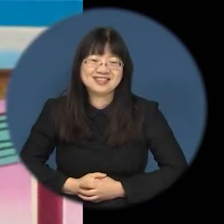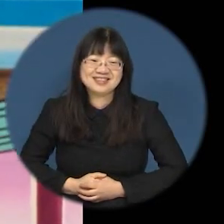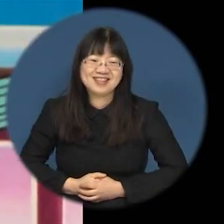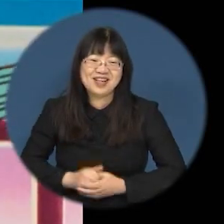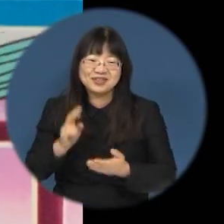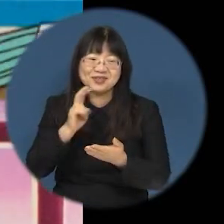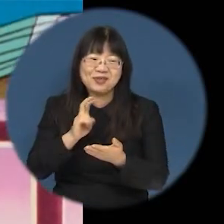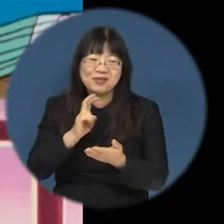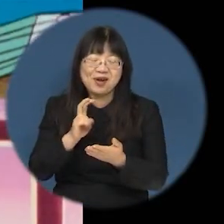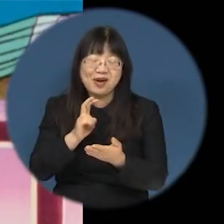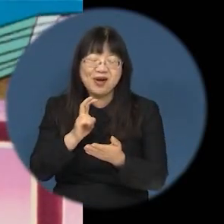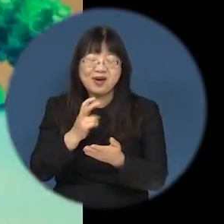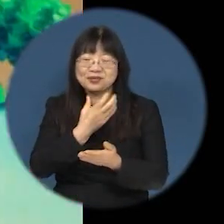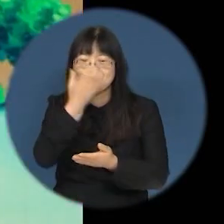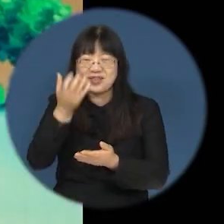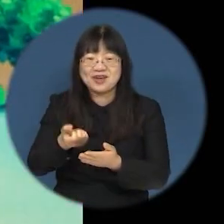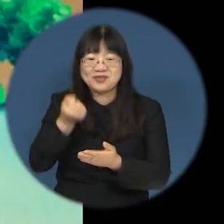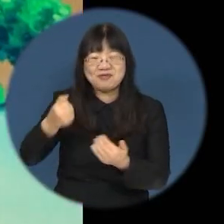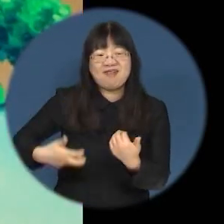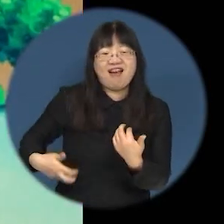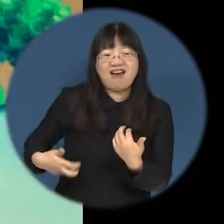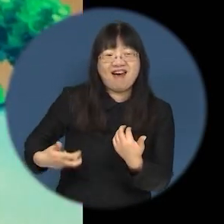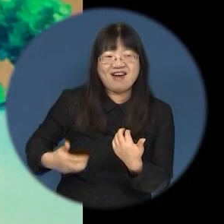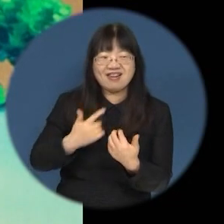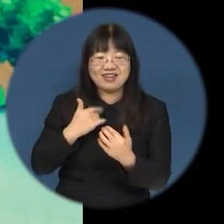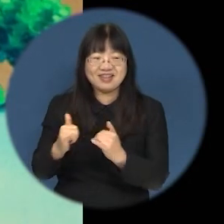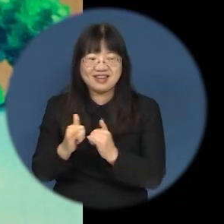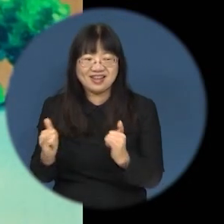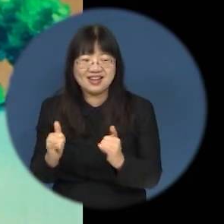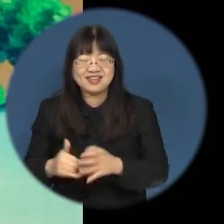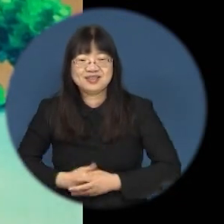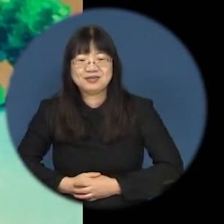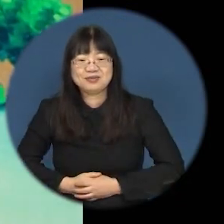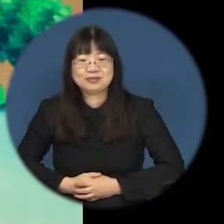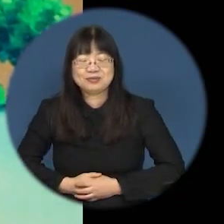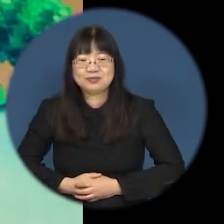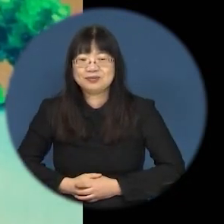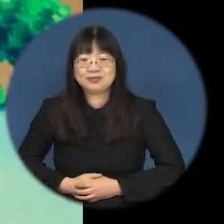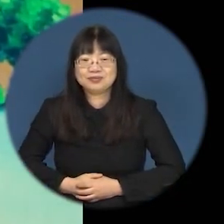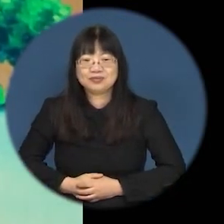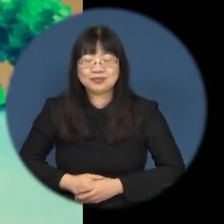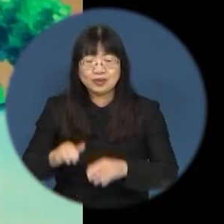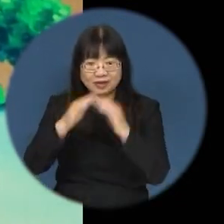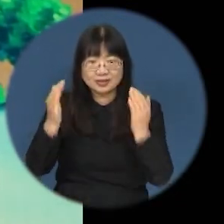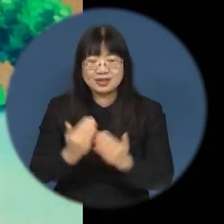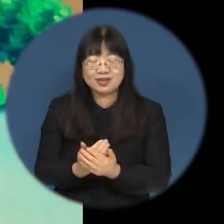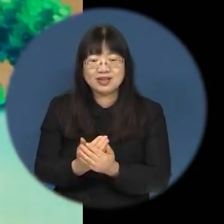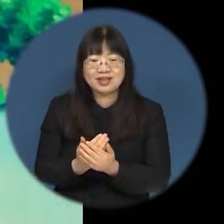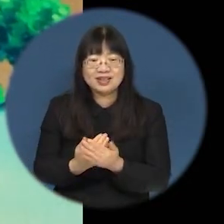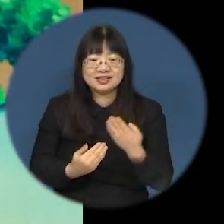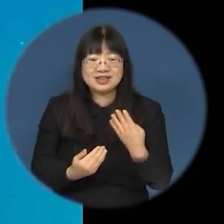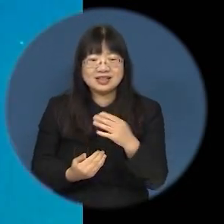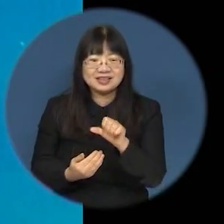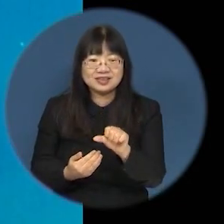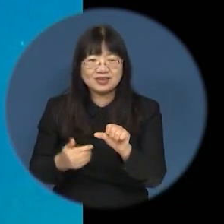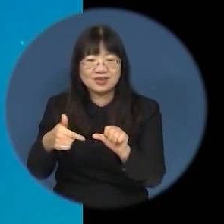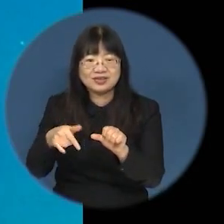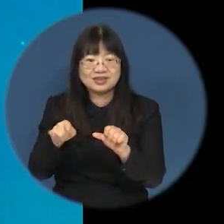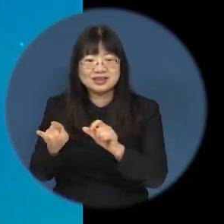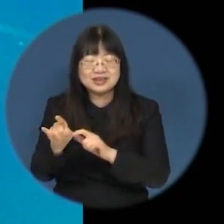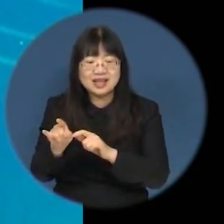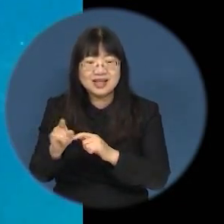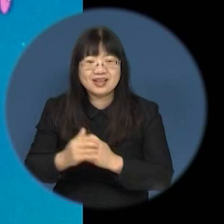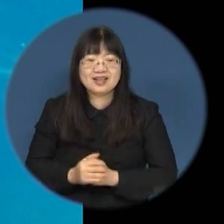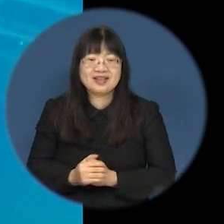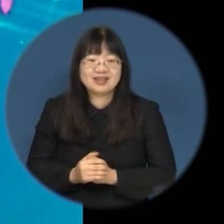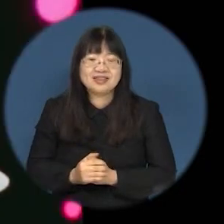가수 지망생. 기타 맨날 들고 다니고. 그렇죠. 그래서 이제 그렇게 되다 보니까 전체적으로 한 네다섯 캐릭터가 줄을 예.